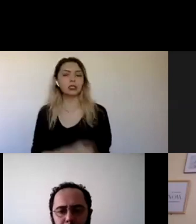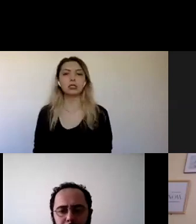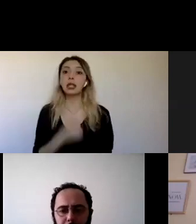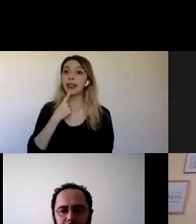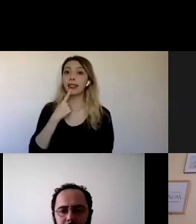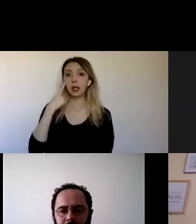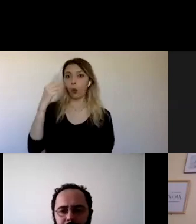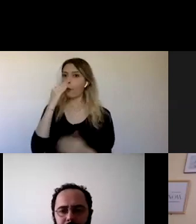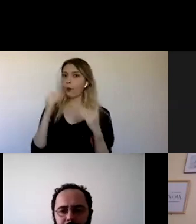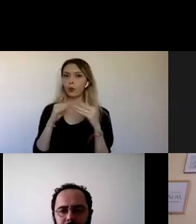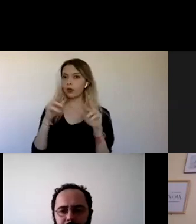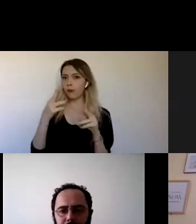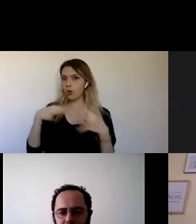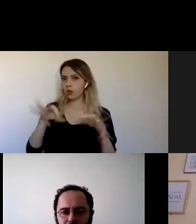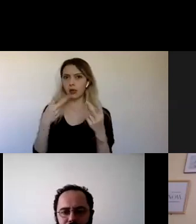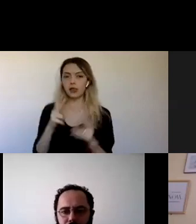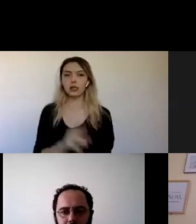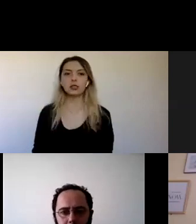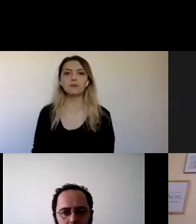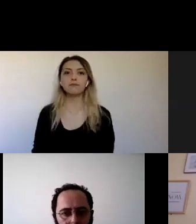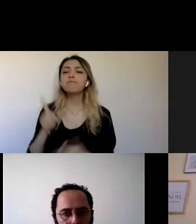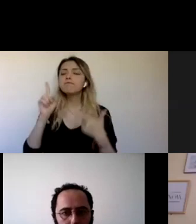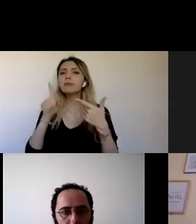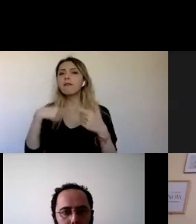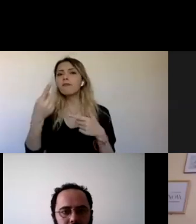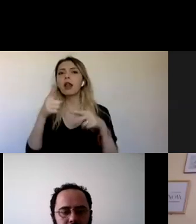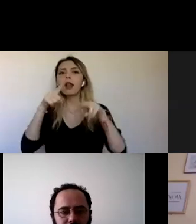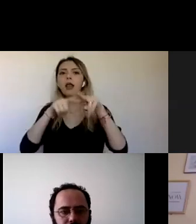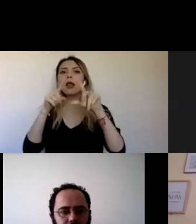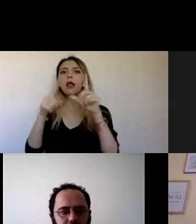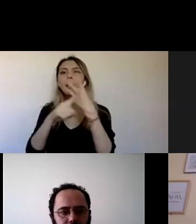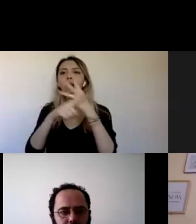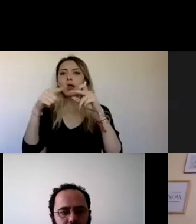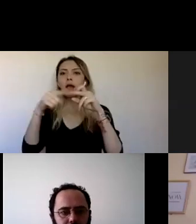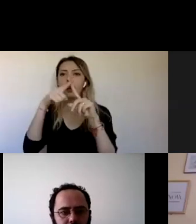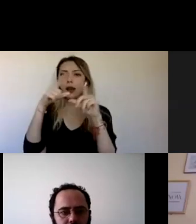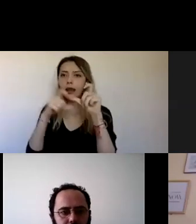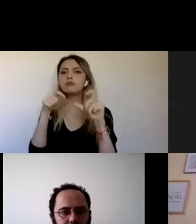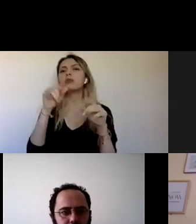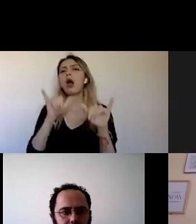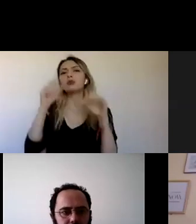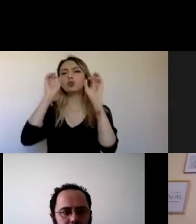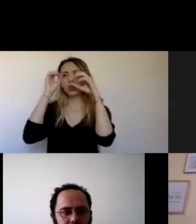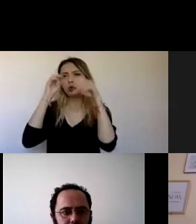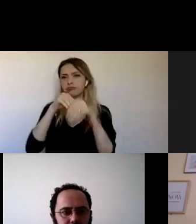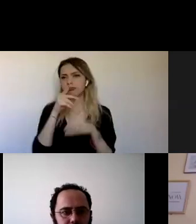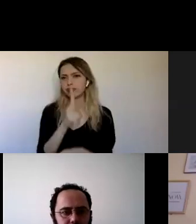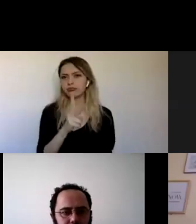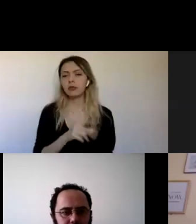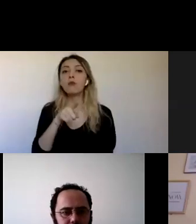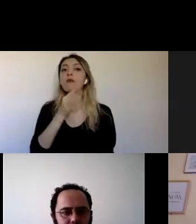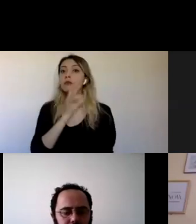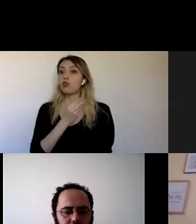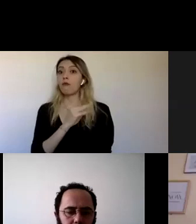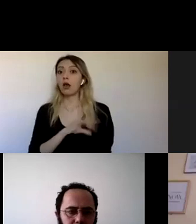işimize yarar bilgiler veriyor. Bir de Google Alerts diye bir şey var. Belki bir kısmınız kullanıyor olabilir ama kullanmayanlar için aslında çok yararlı bir araç Google